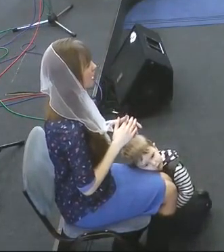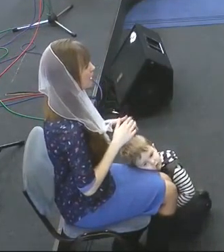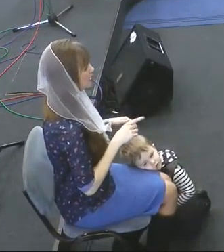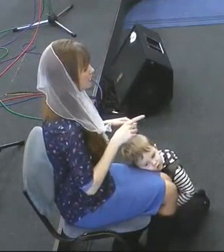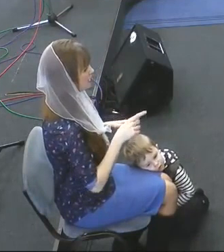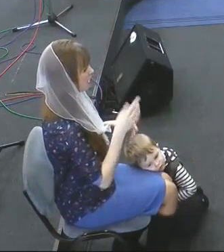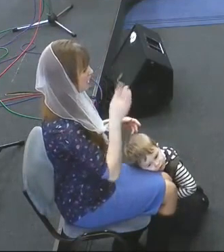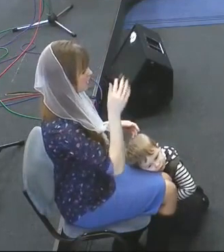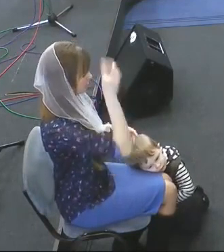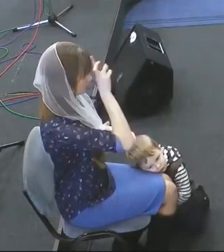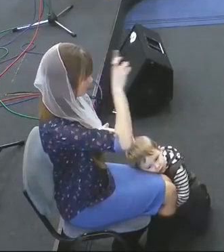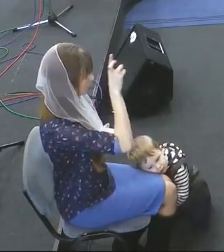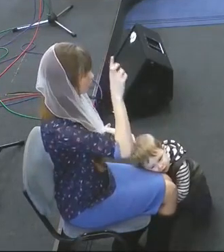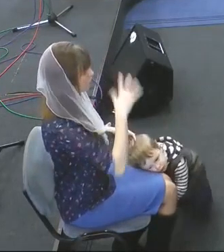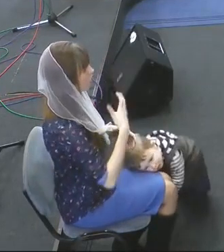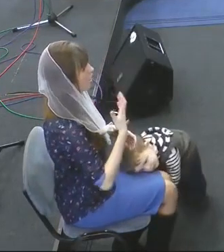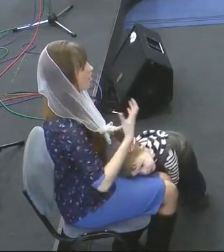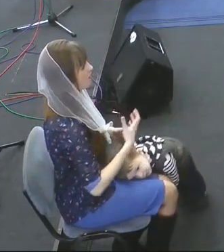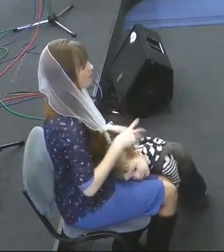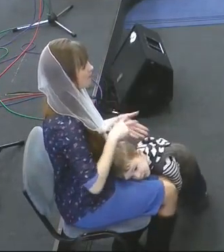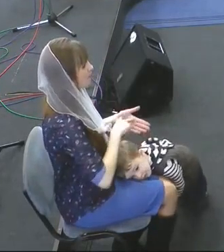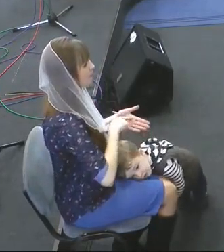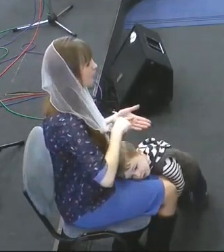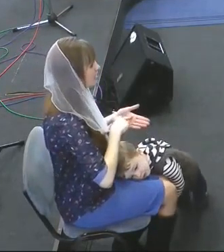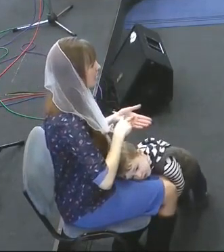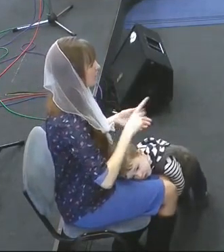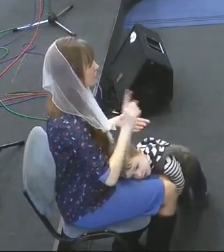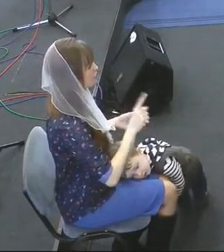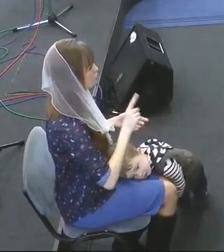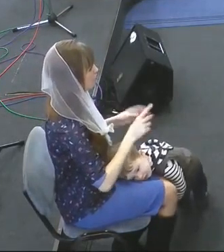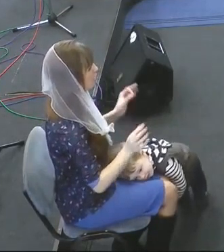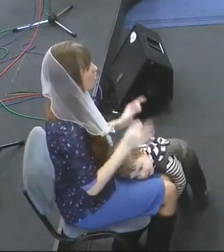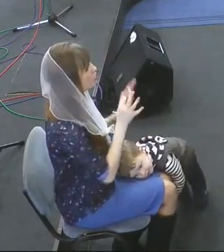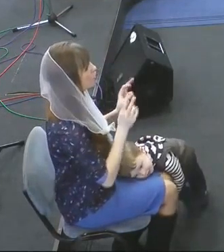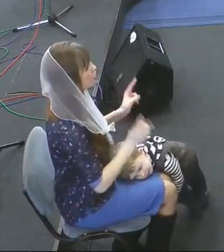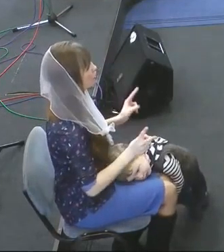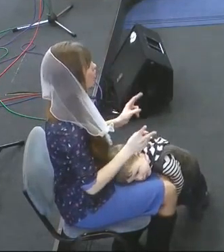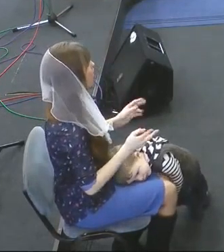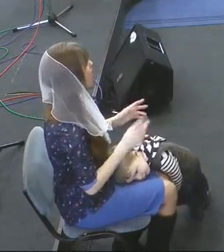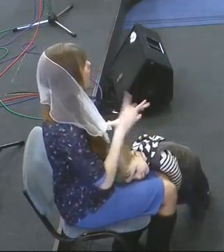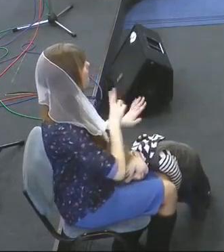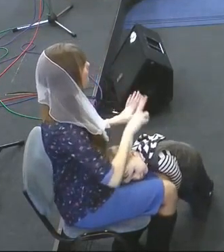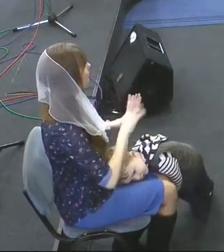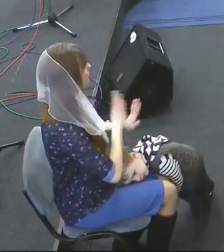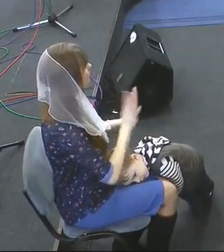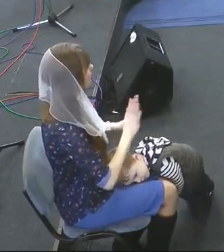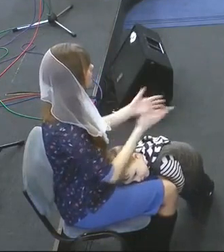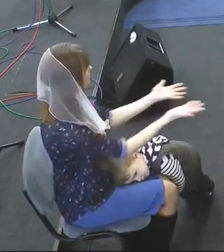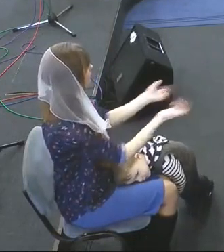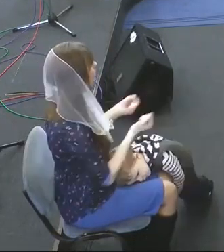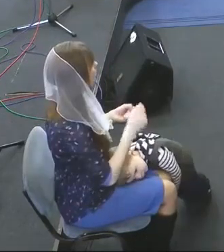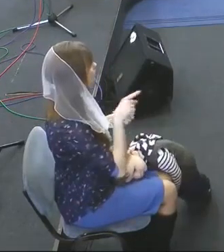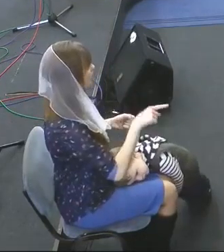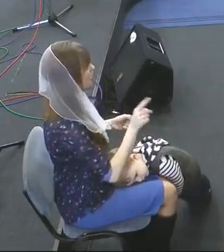зазіхає. Тут я володар в цій сфері свого життя. Тут я керую.